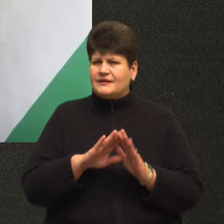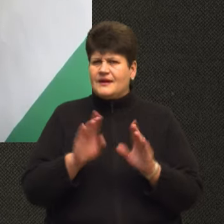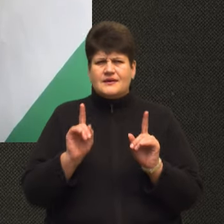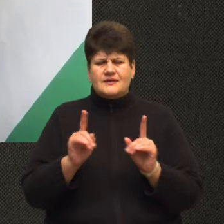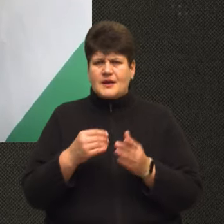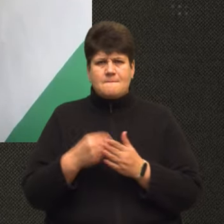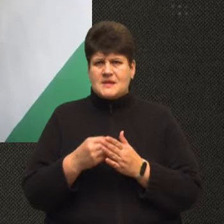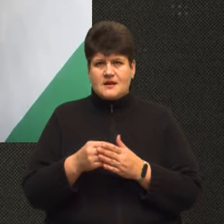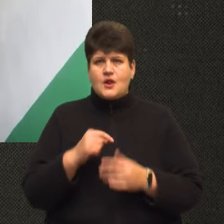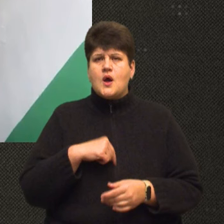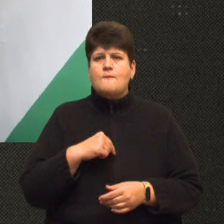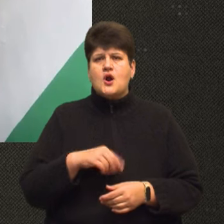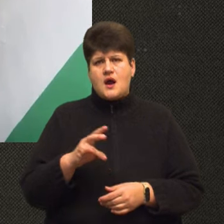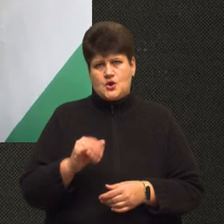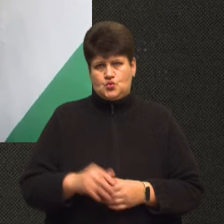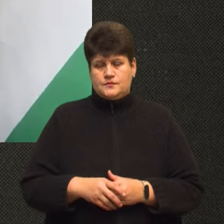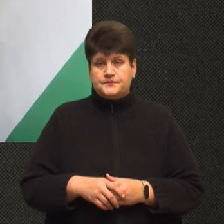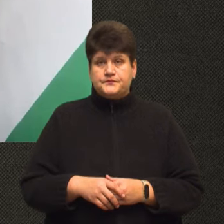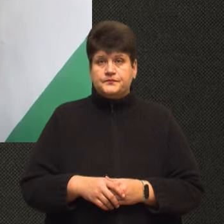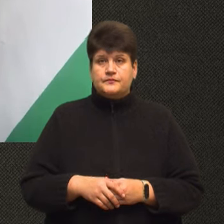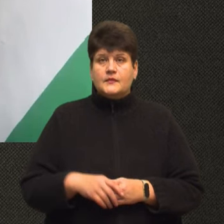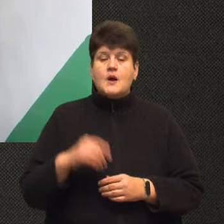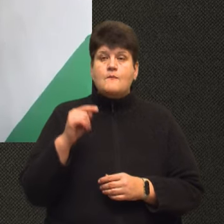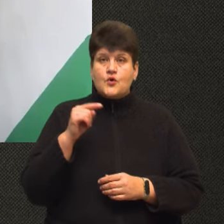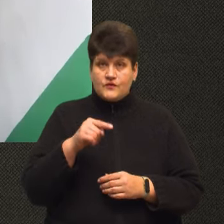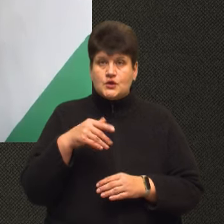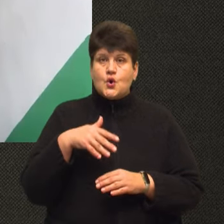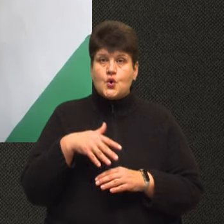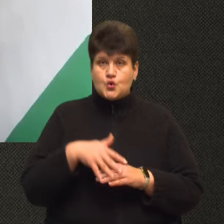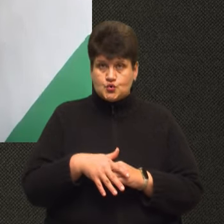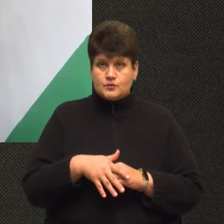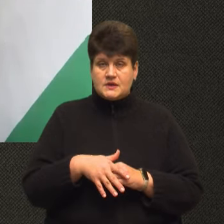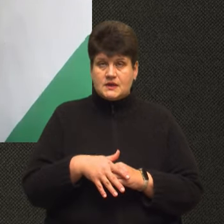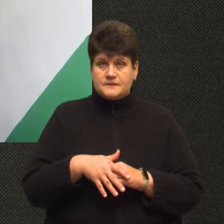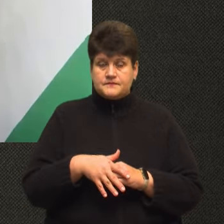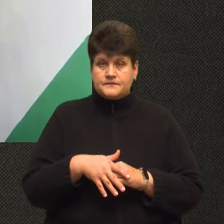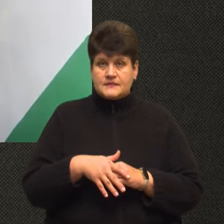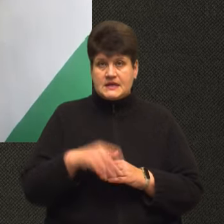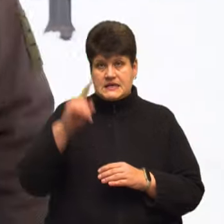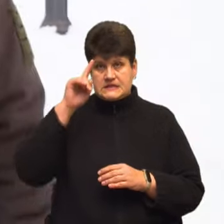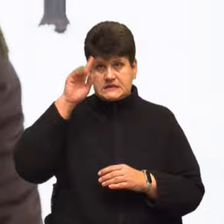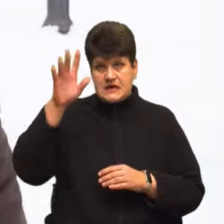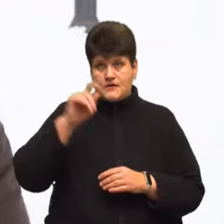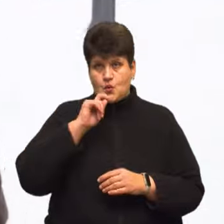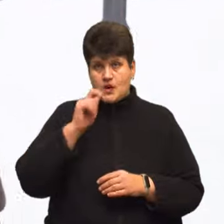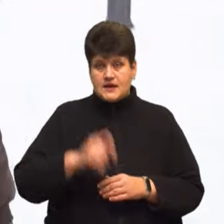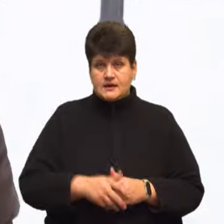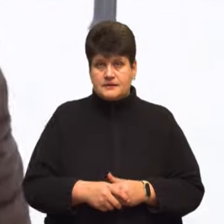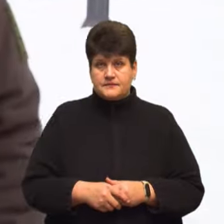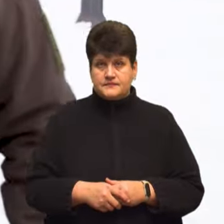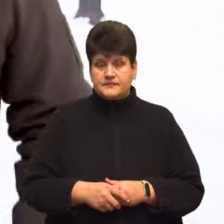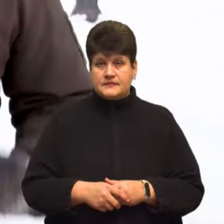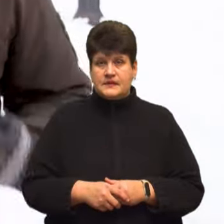й морально бо він розуміє це Слава Україні Тарас